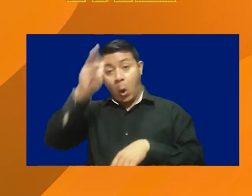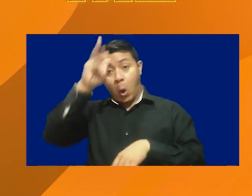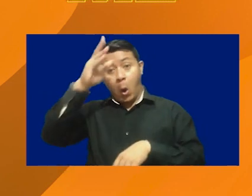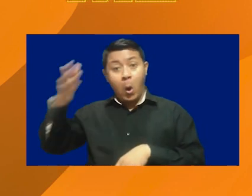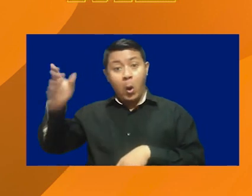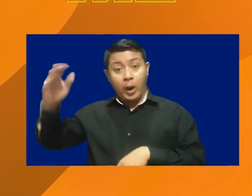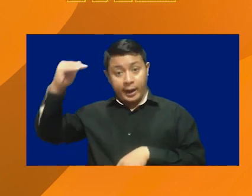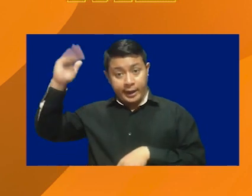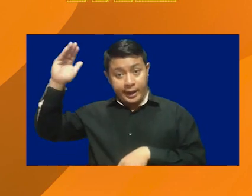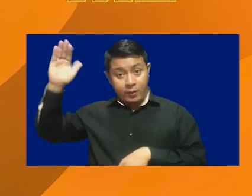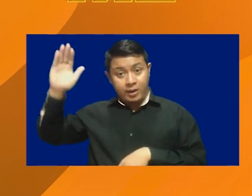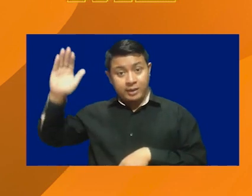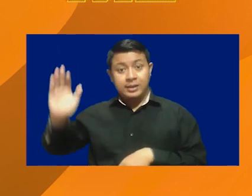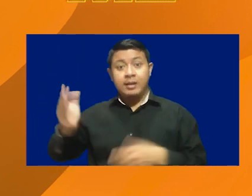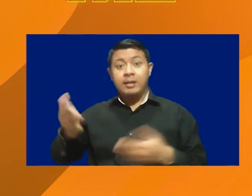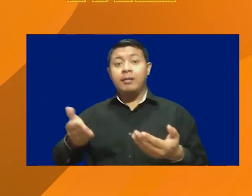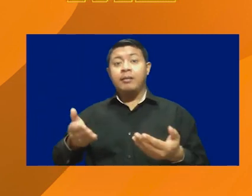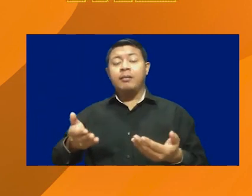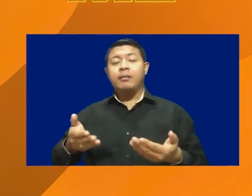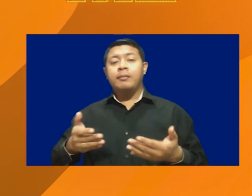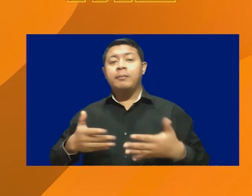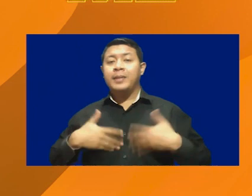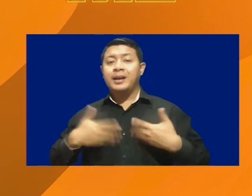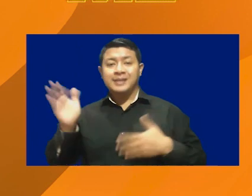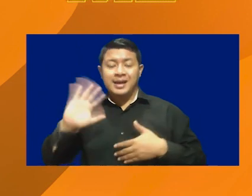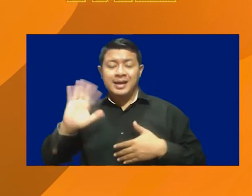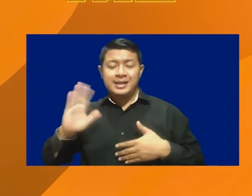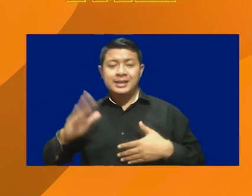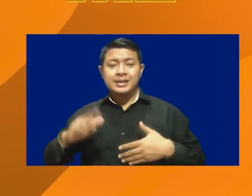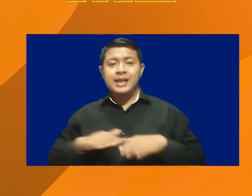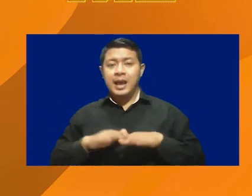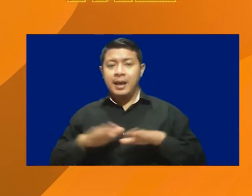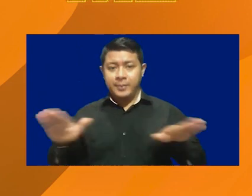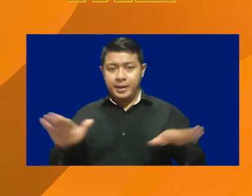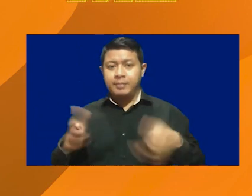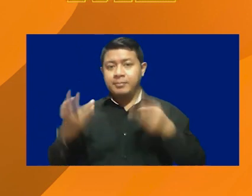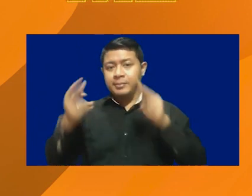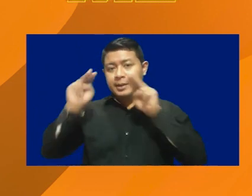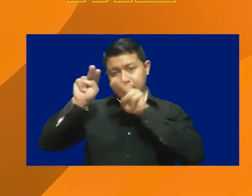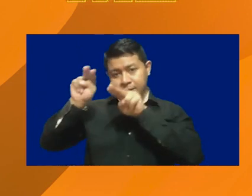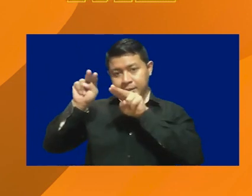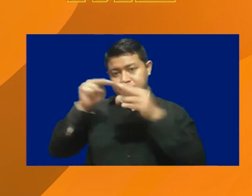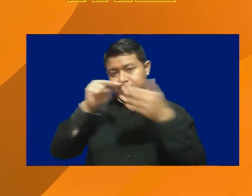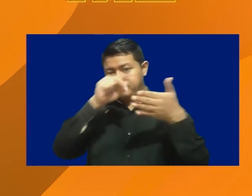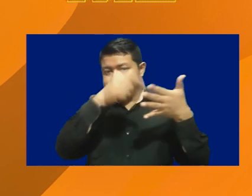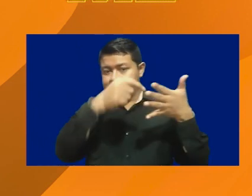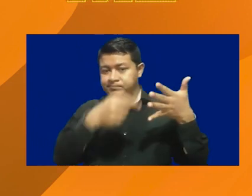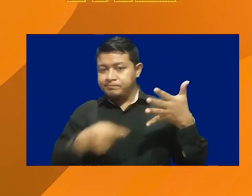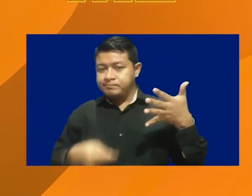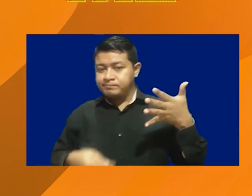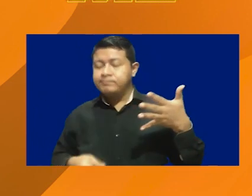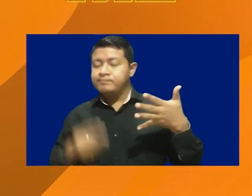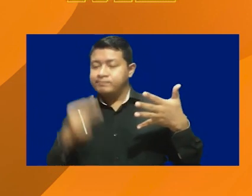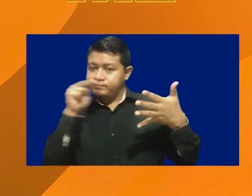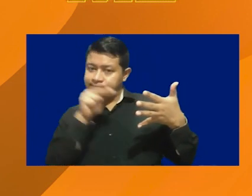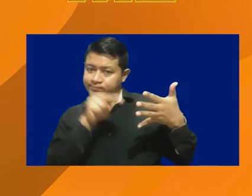Dan apa yang terjadi bila seorang dewasa merasa tidak aman? Mari kita